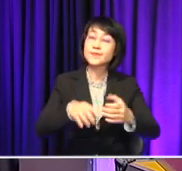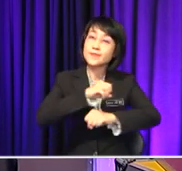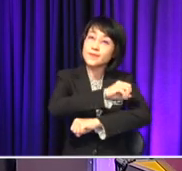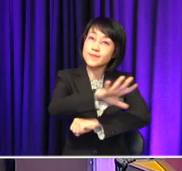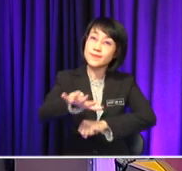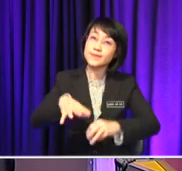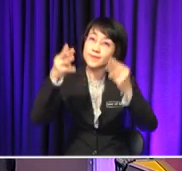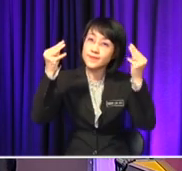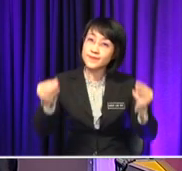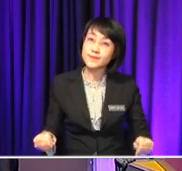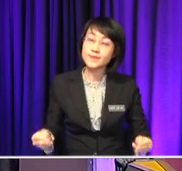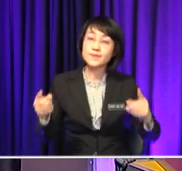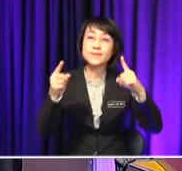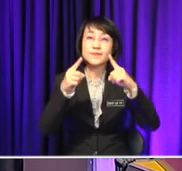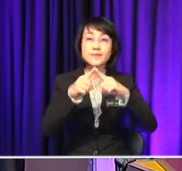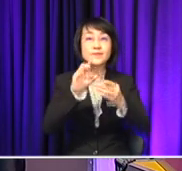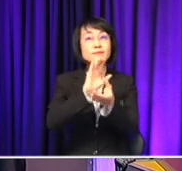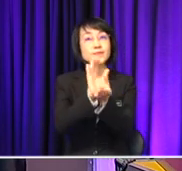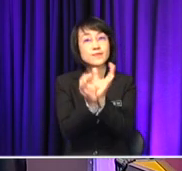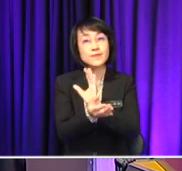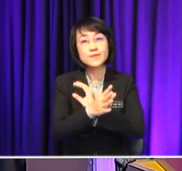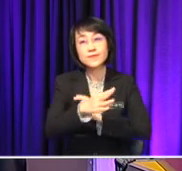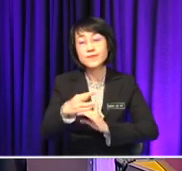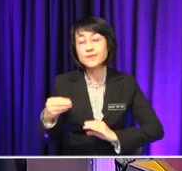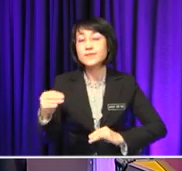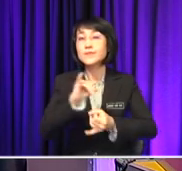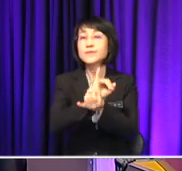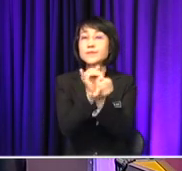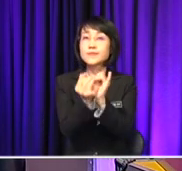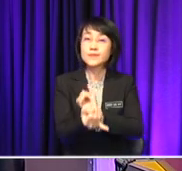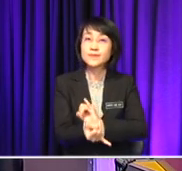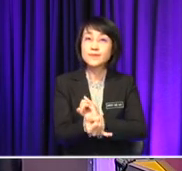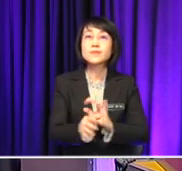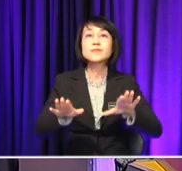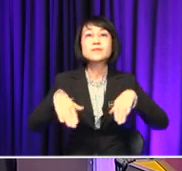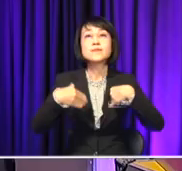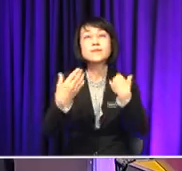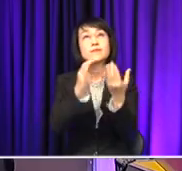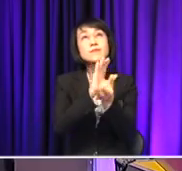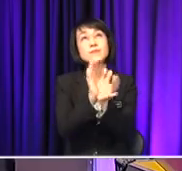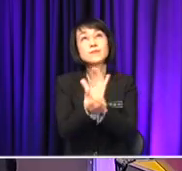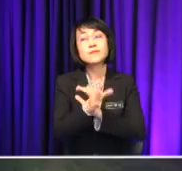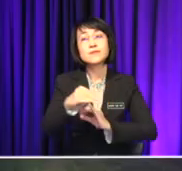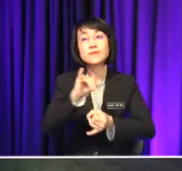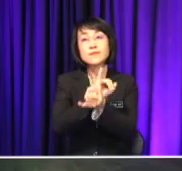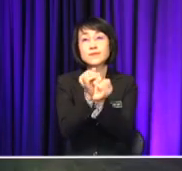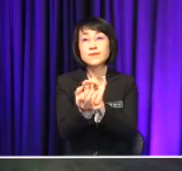cuaca dan iklim sebelum kita tengok Bagaimana cuaca dan iklim ini boleh mempengaruhi kehidupan manusia